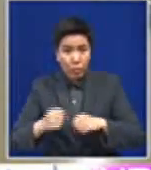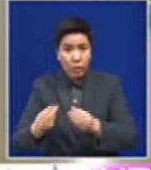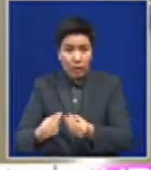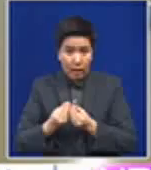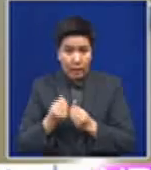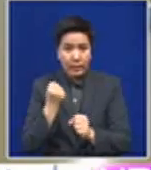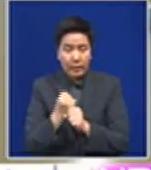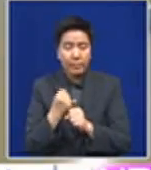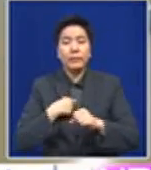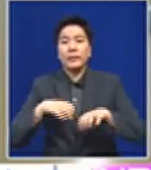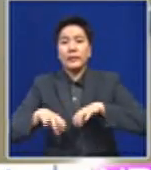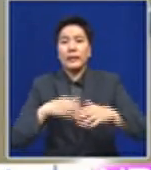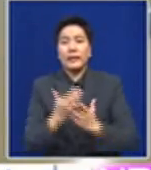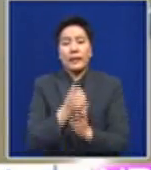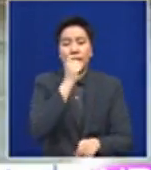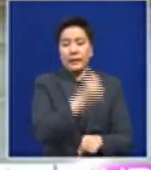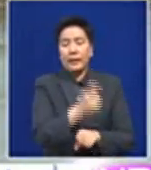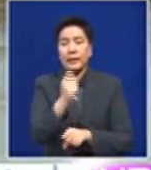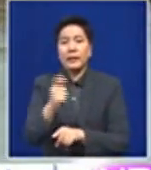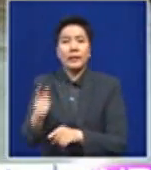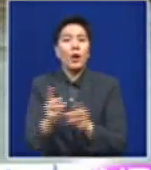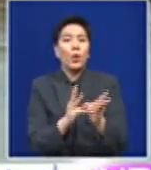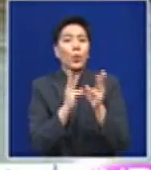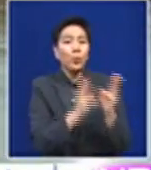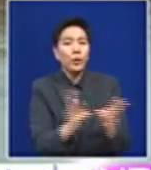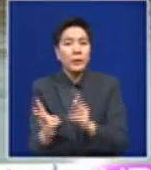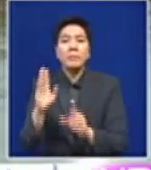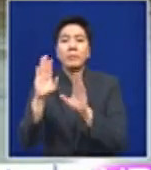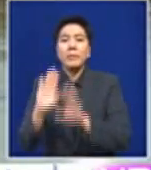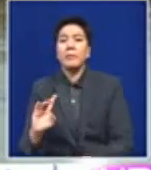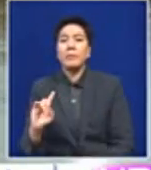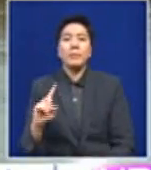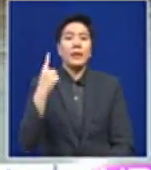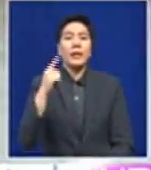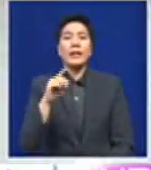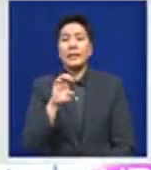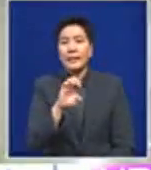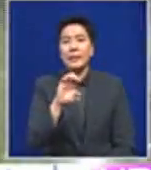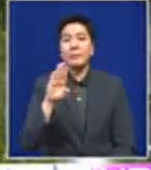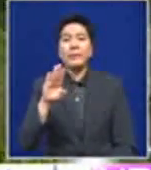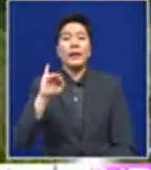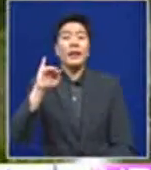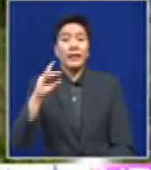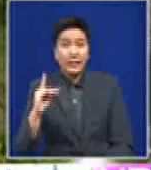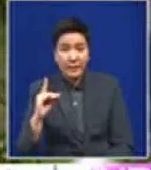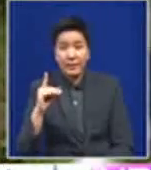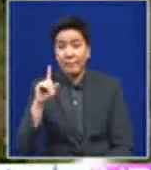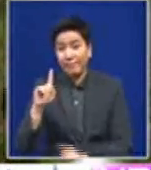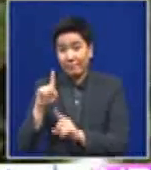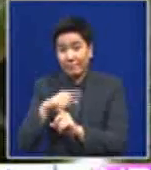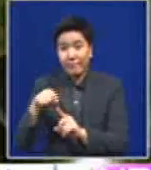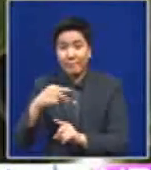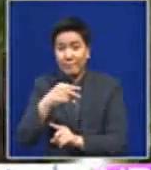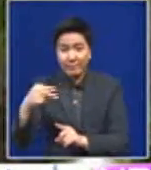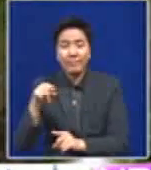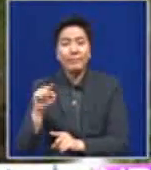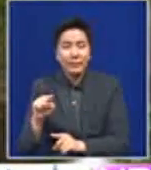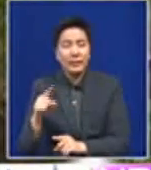จะสามารถดำเนินการจัดซื้อจัดจ้างด้วยวิธีการประกวดราคาแบบ e-bidding ได้ทันทีโดยคาดว่าจะสามารถดำเนินการ